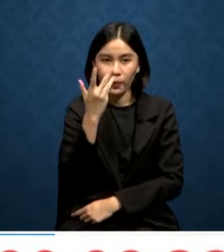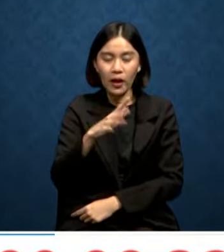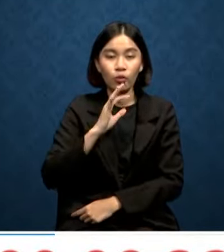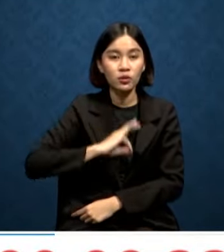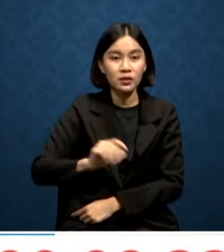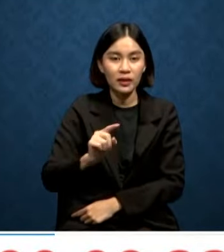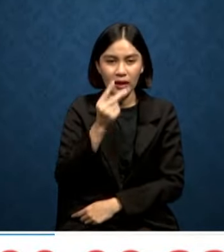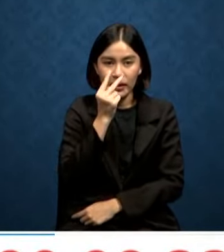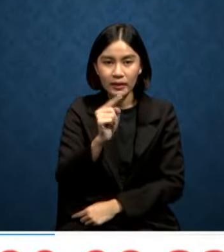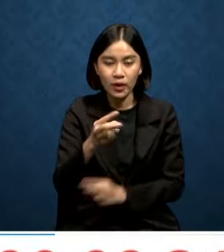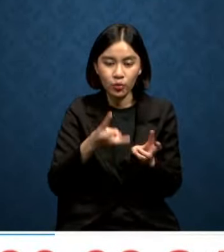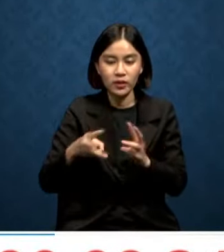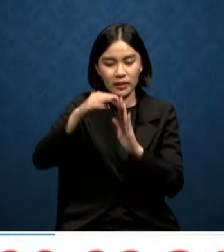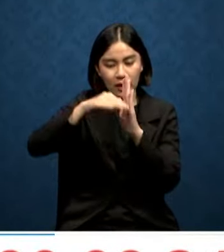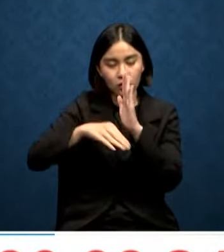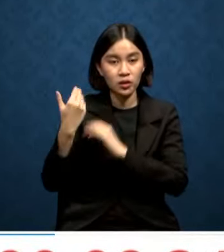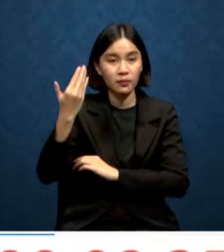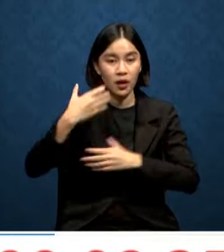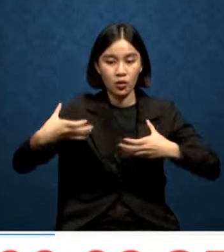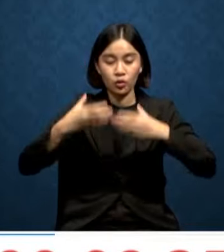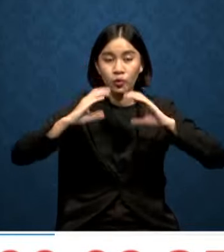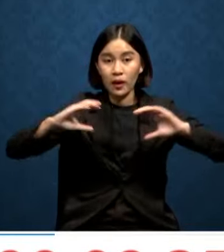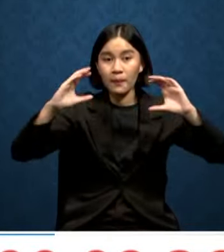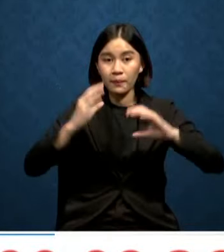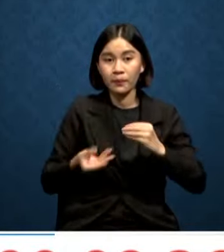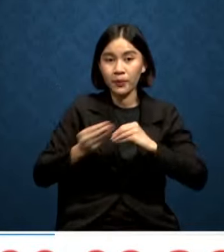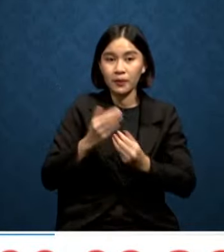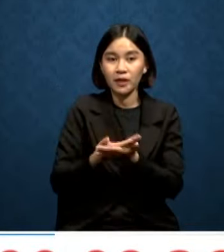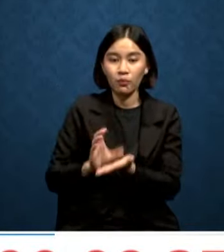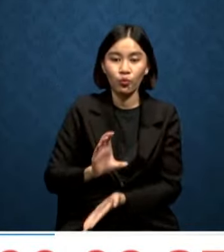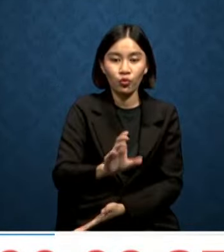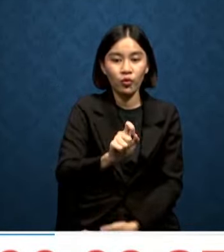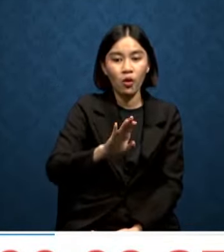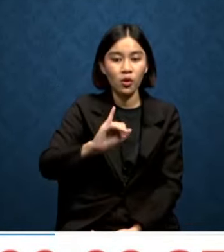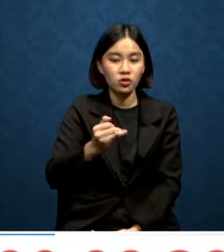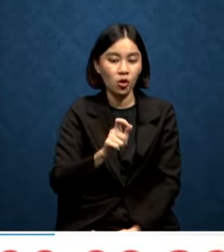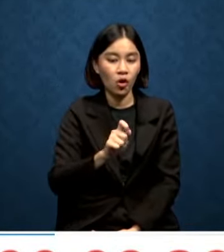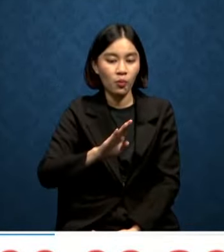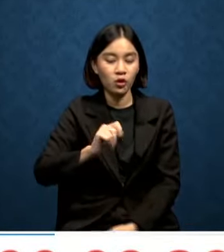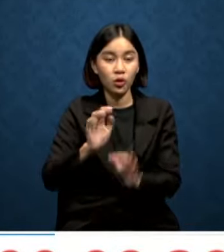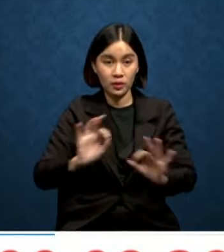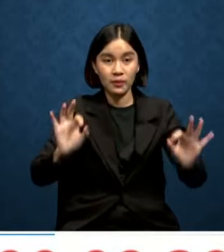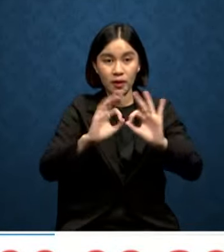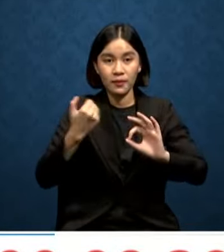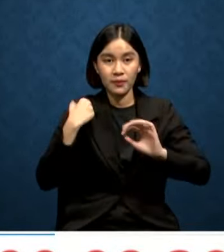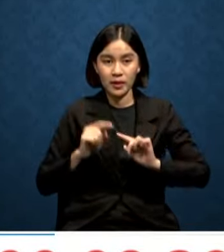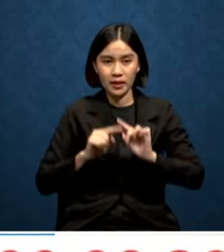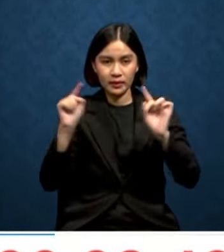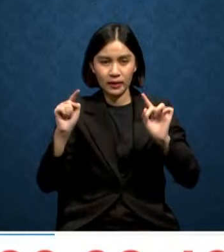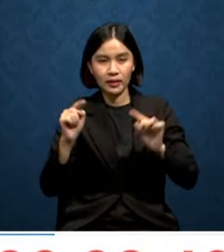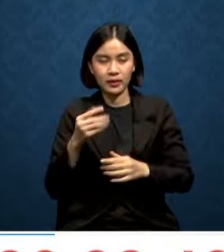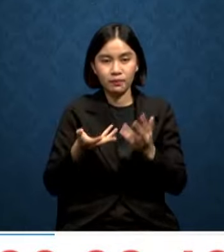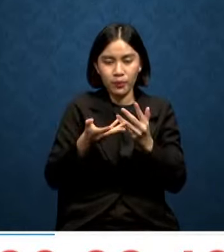ะครับว่ากลไกที่ผ่านมาเนี่ยรัฐบาลเพิ่มในการจัดอุดหนุนให้กับท้องถิ่นอย่างมีนัยยะสำคัญแต่ว่าในสัดส่วนที่มันไม่สาม